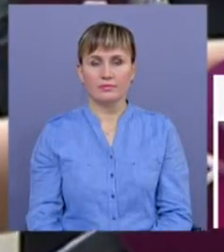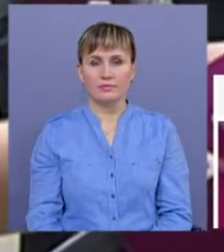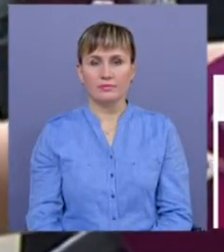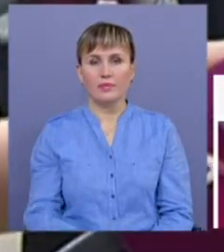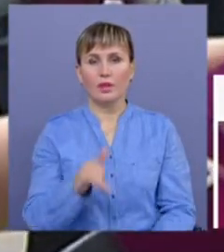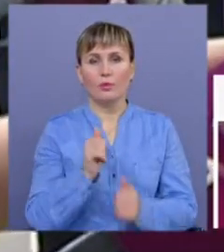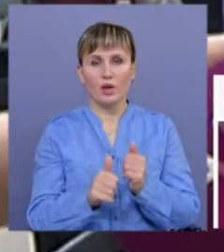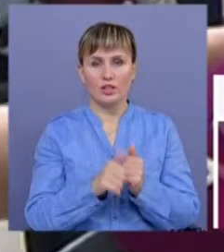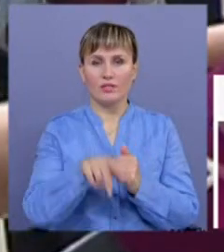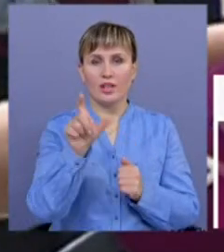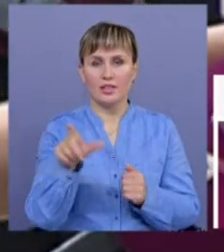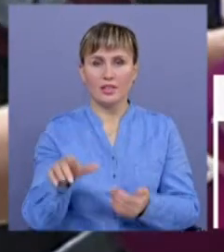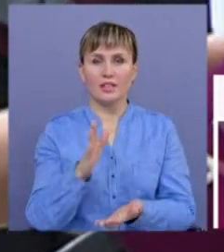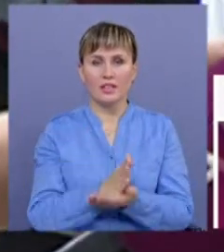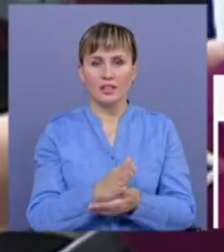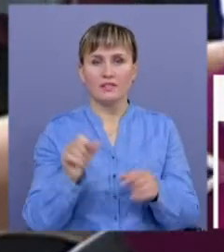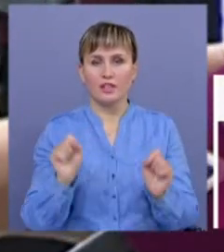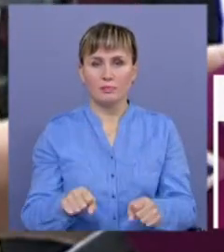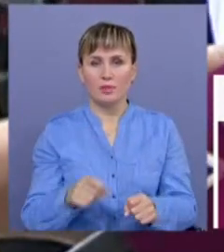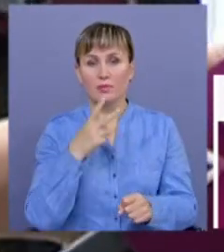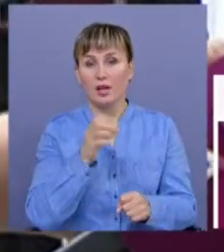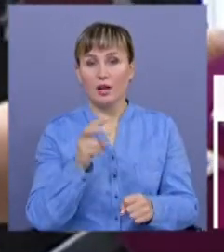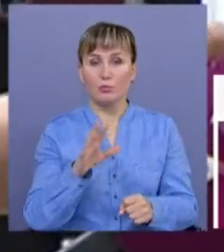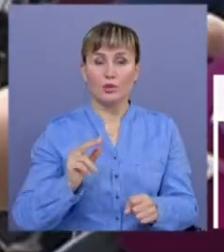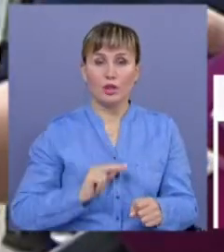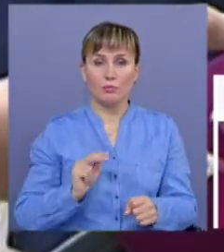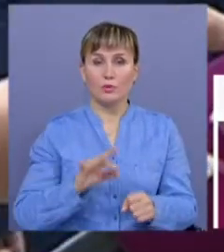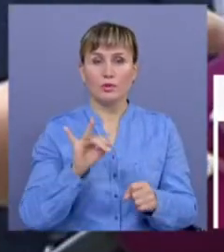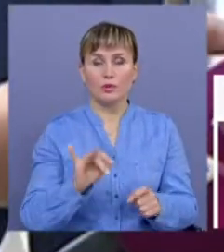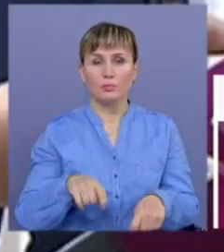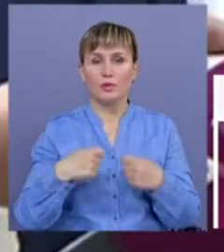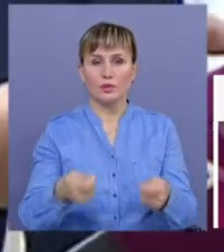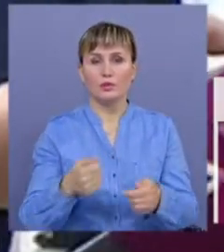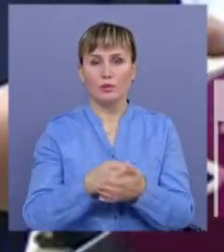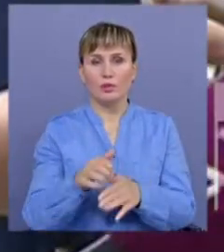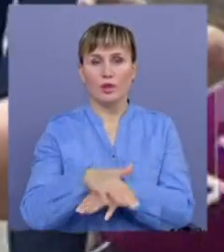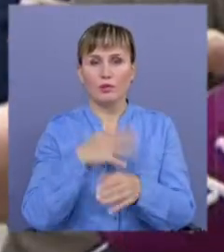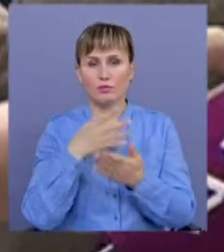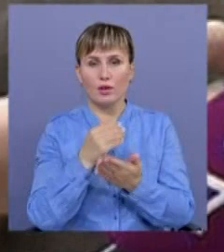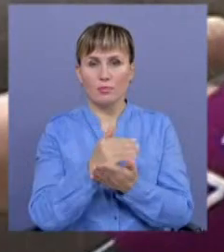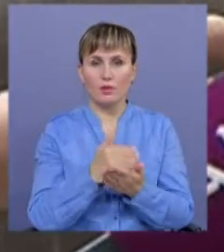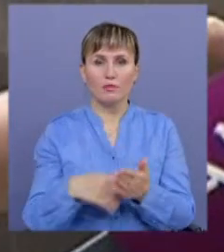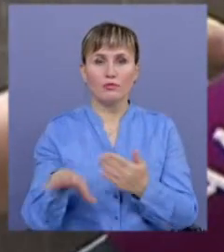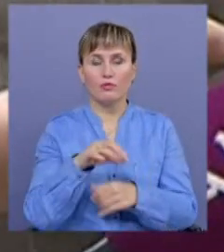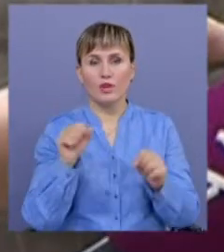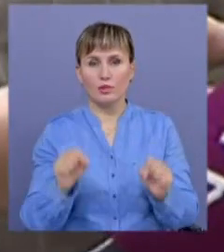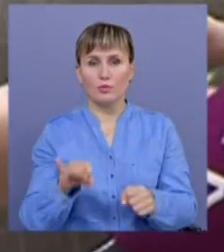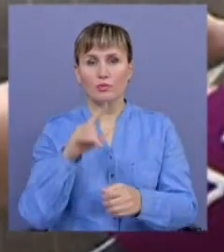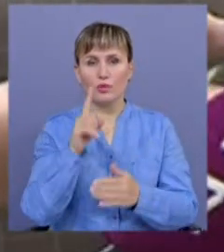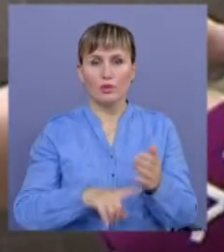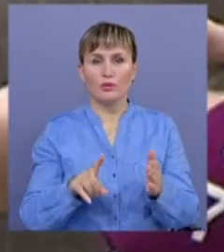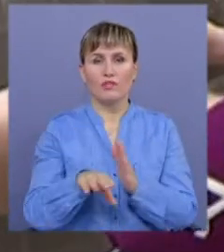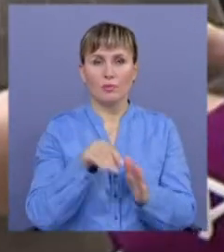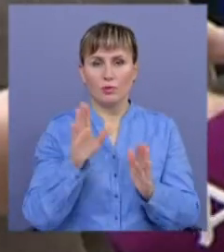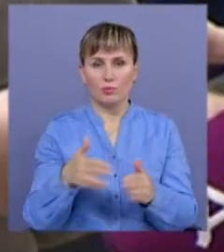У каждого кандидата есть шанс, смотря как они будут работать и доносить до народа свои программы. Поэтому все возможно. Я уверен, что